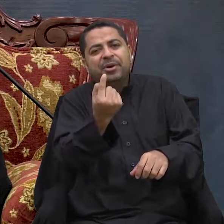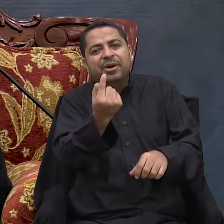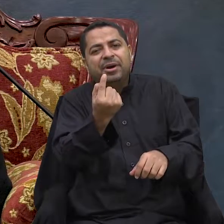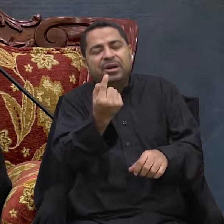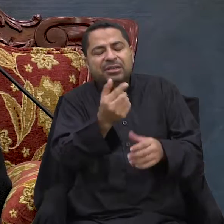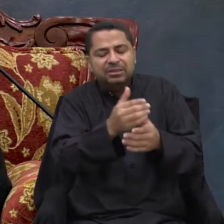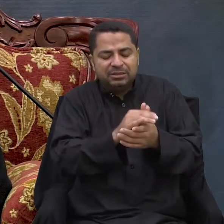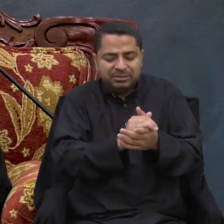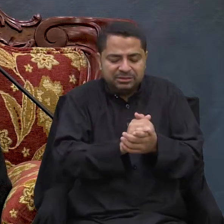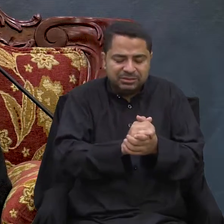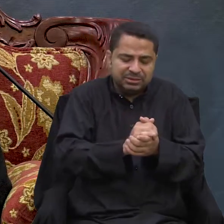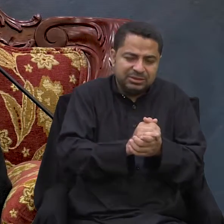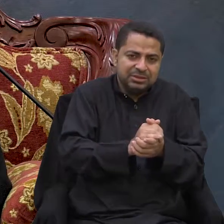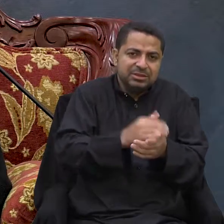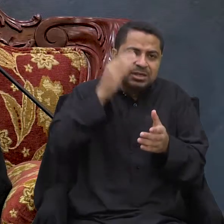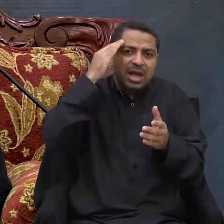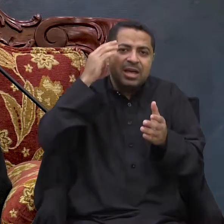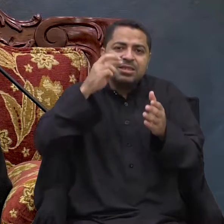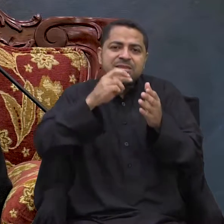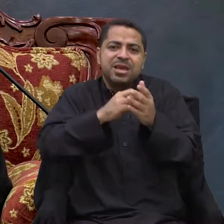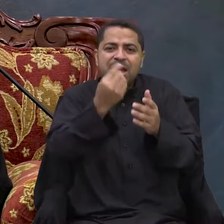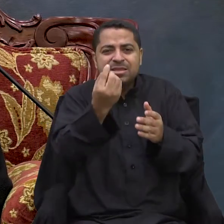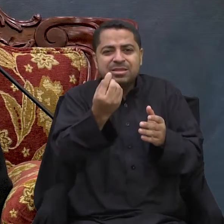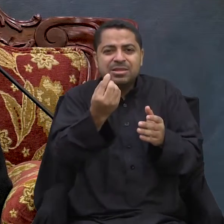يا اغمض لو امد